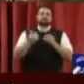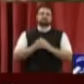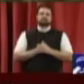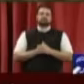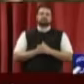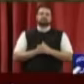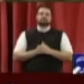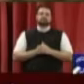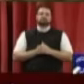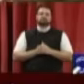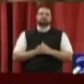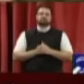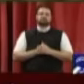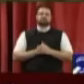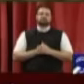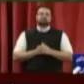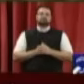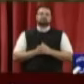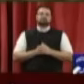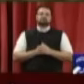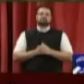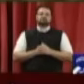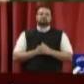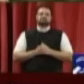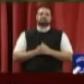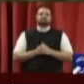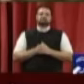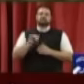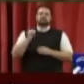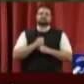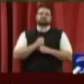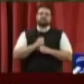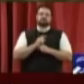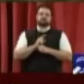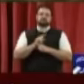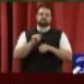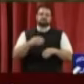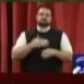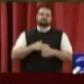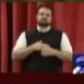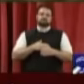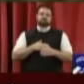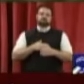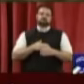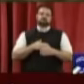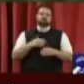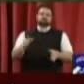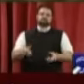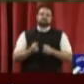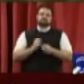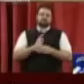tu. Cei care mai fac asta, da? Tu nu mai faci. Cei care vor neapărat să-l vezi, să bagă unde le ferbe alea, nu?